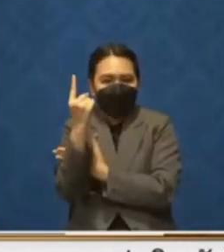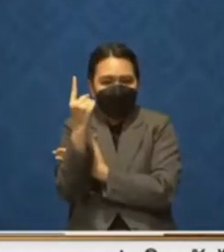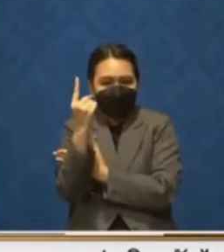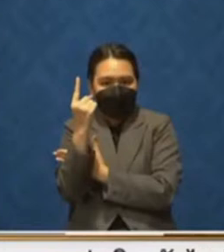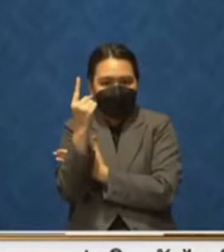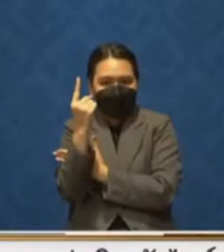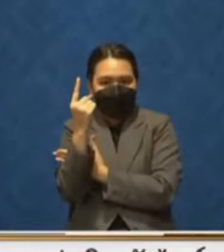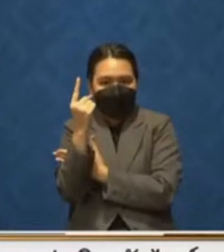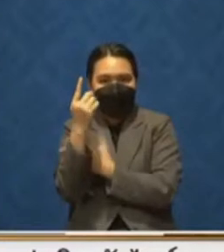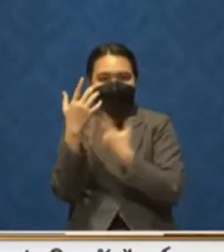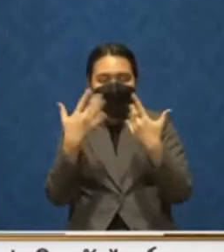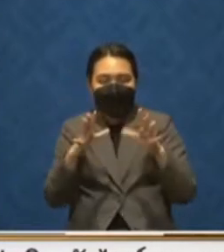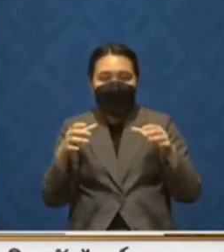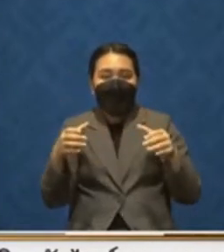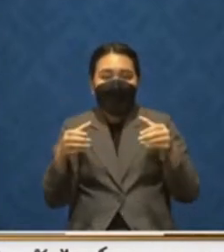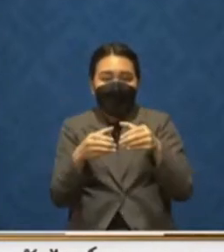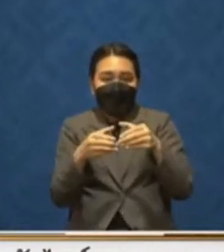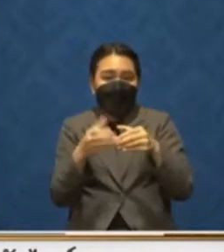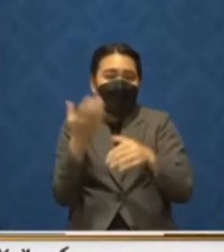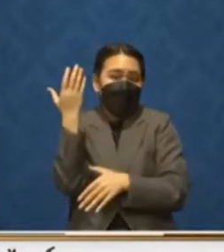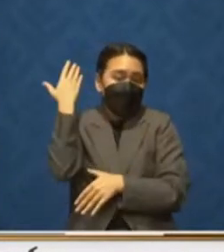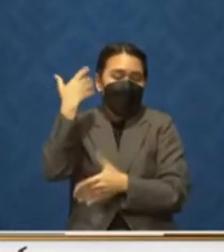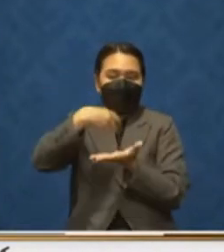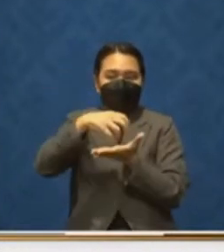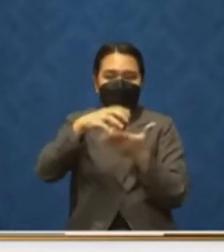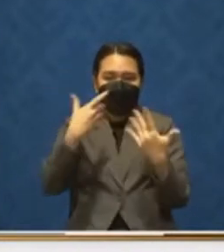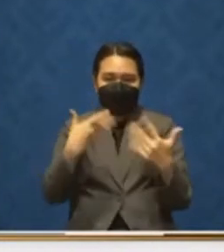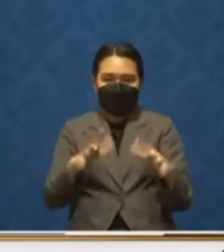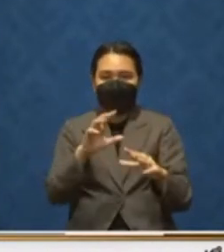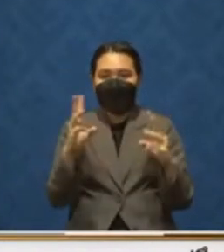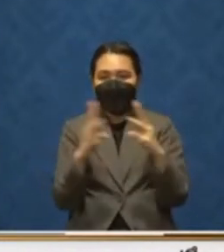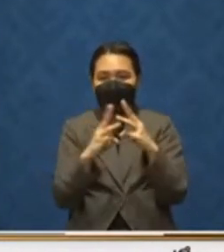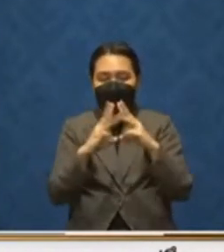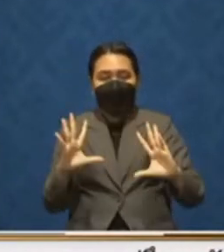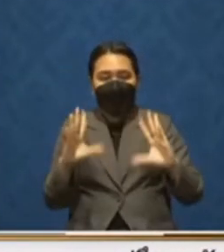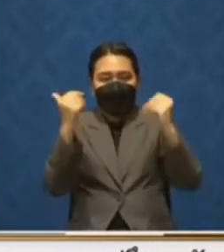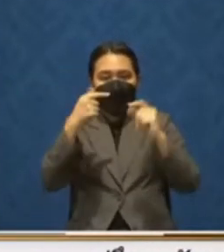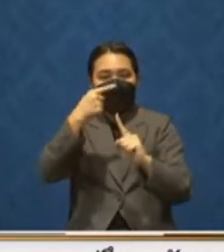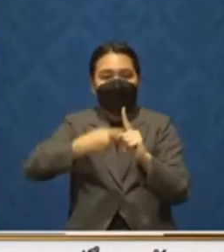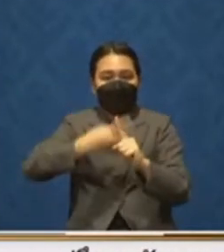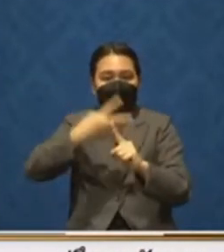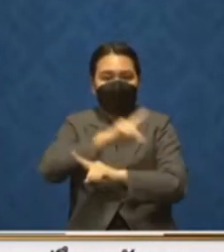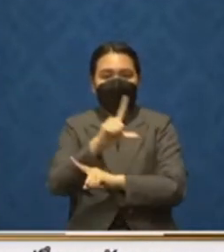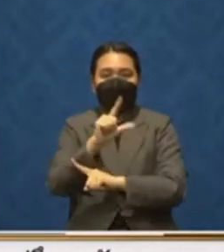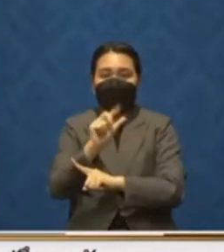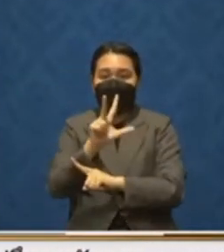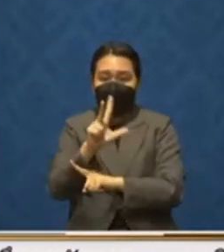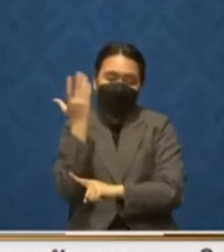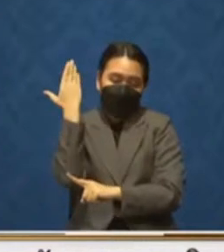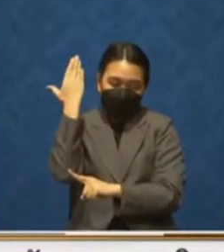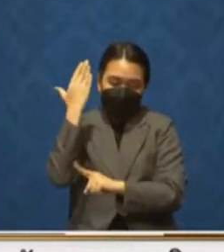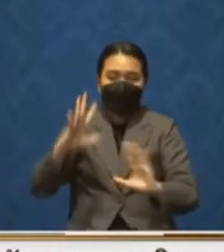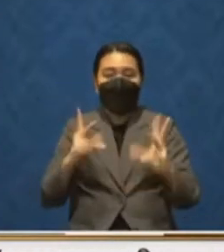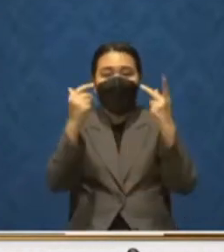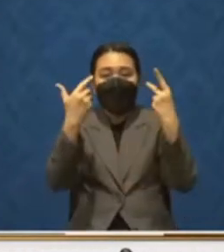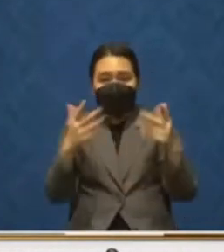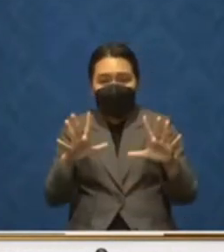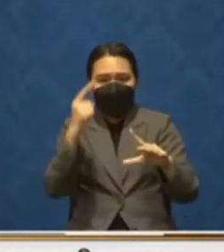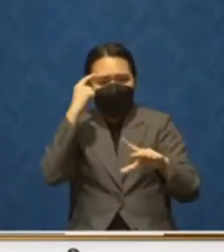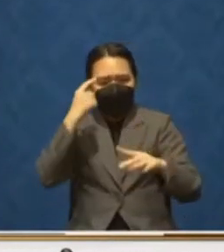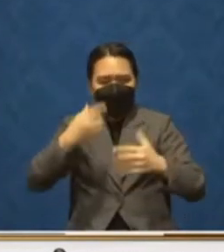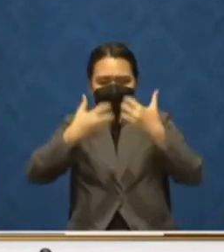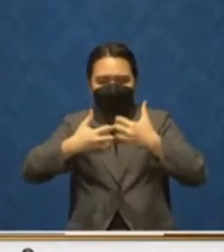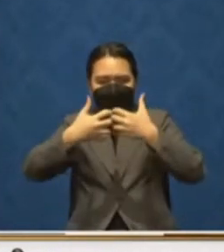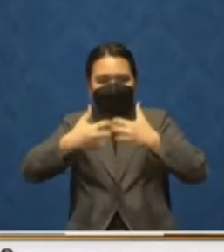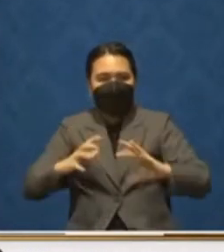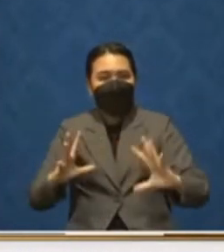ทีและเมื่อกี้ว่าเราจะมันหมดสัญญาอะไรกันก็ตั้งแต่ที่ 13เมษายนที่ผ่านมาเราก็ทราบว่าระดับกำลังที่จะลดลงตาม